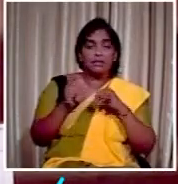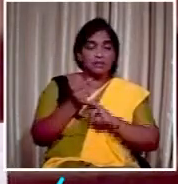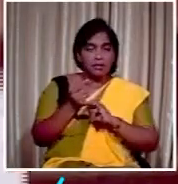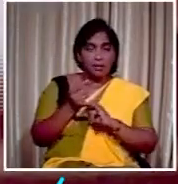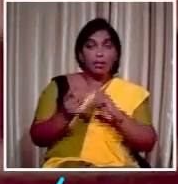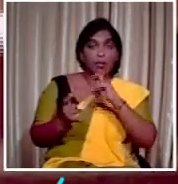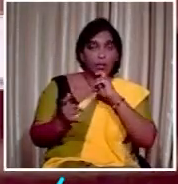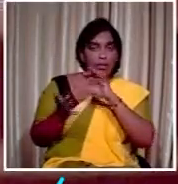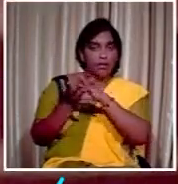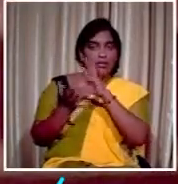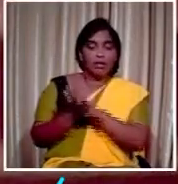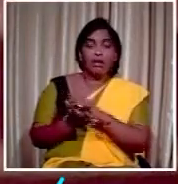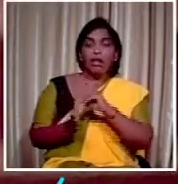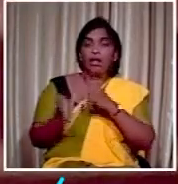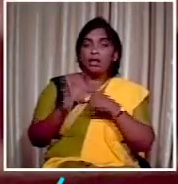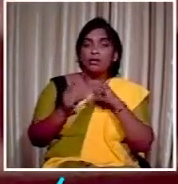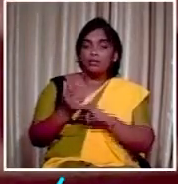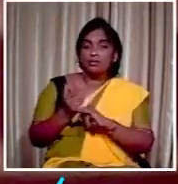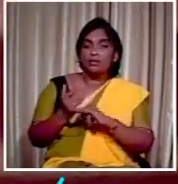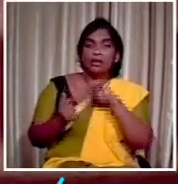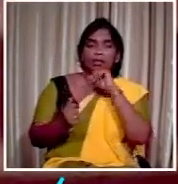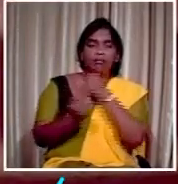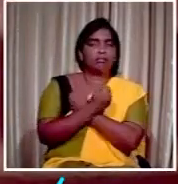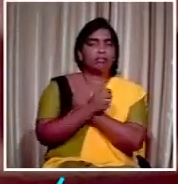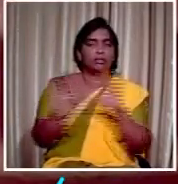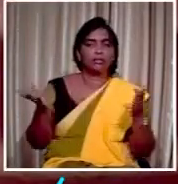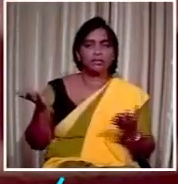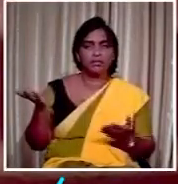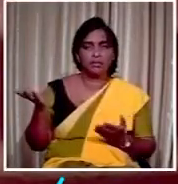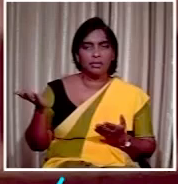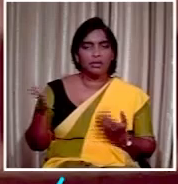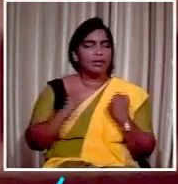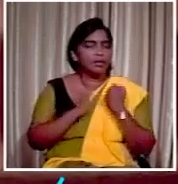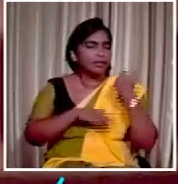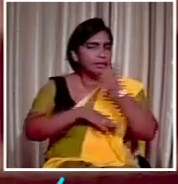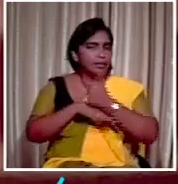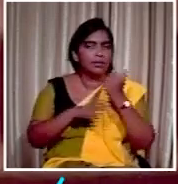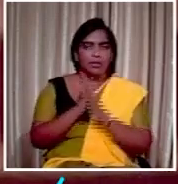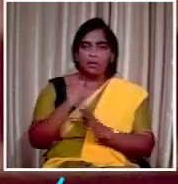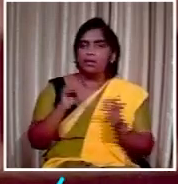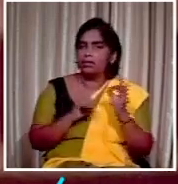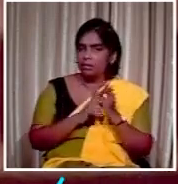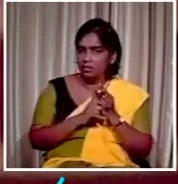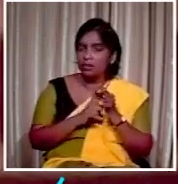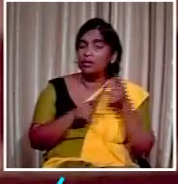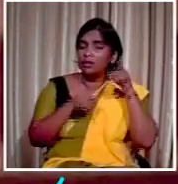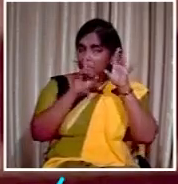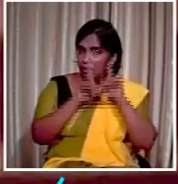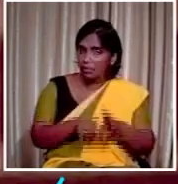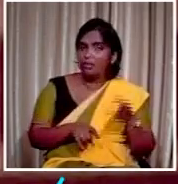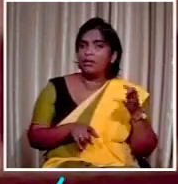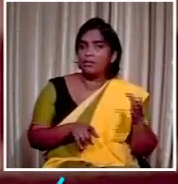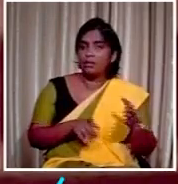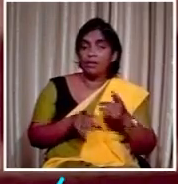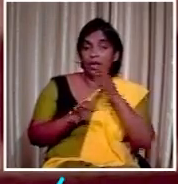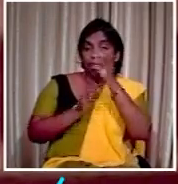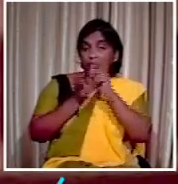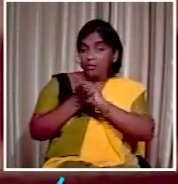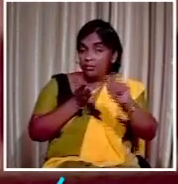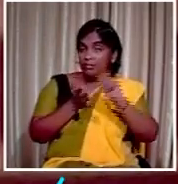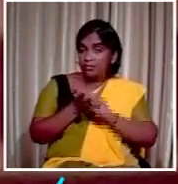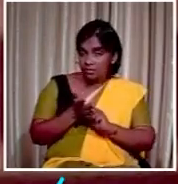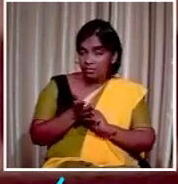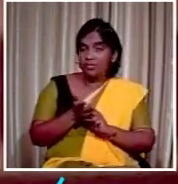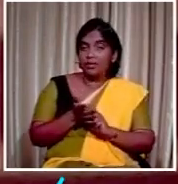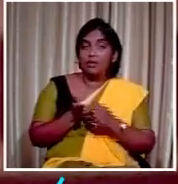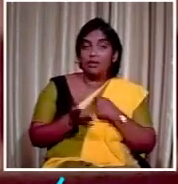දැම්මා අසත් සාලි නඩුවෙන් නිදොස් කොට නිදාස් වුණා ගරු මුලසුනඹර මන්දිතුමිනි මේ තිර රජනේ පිටිපස්සේ